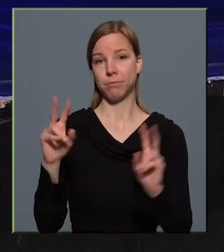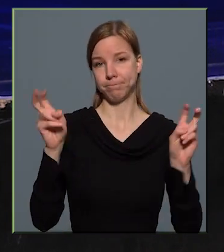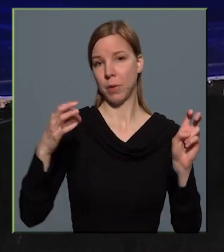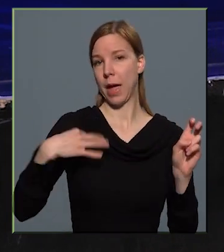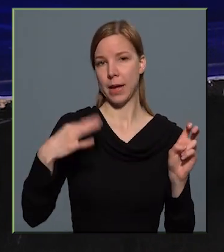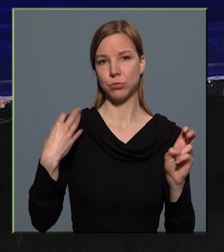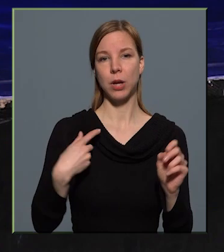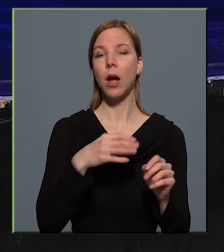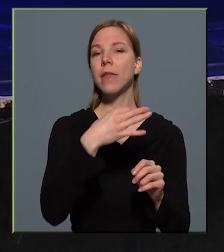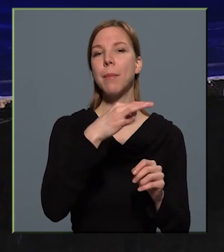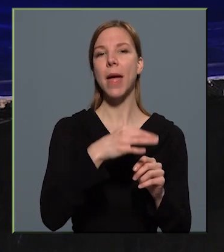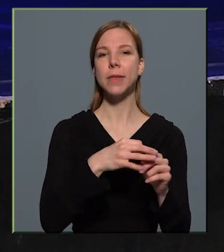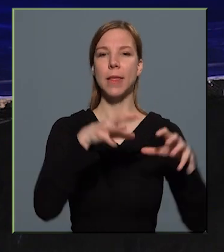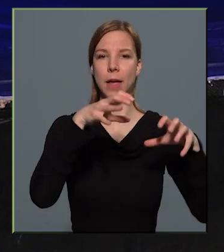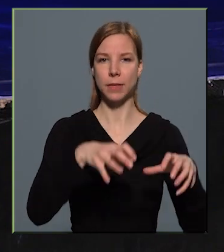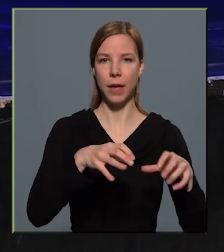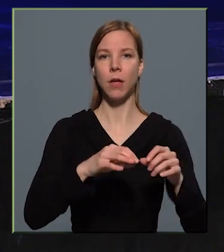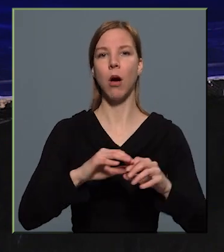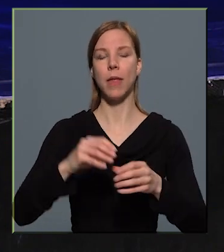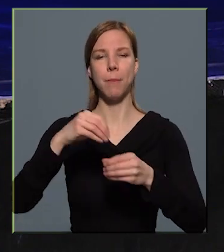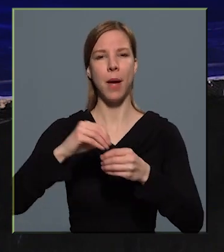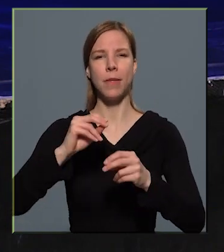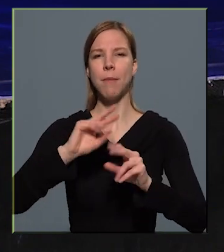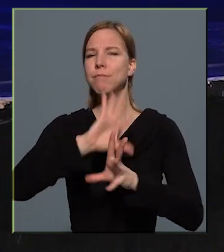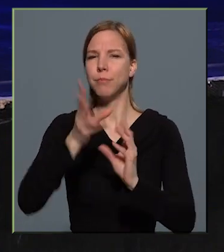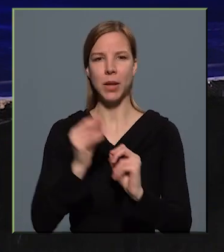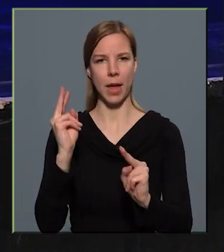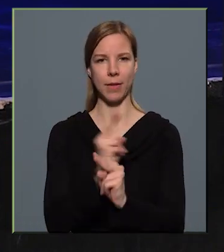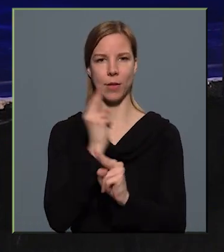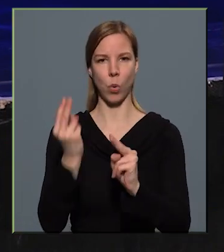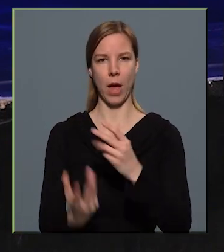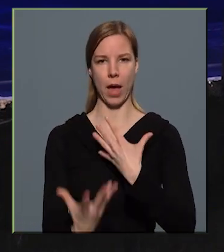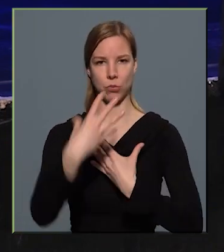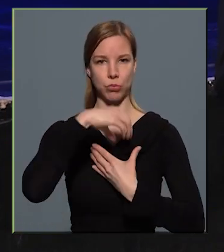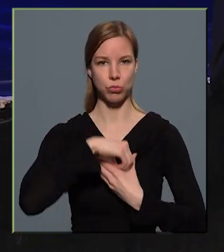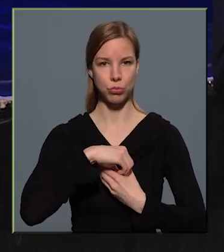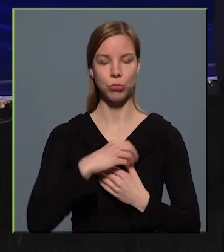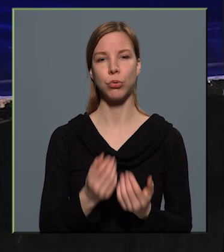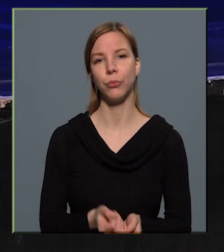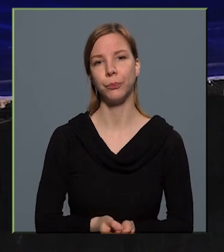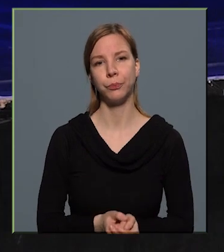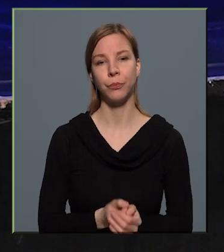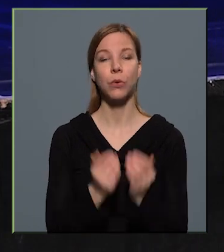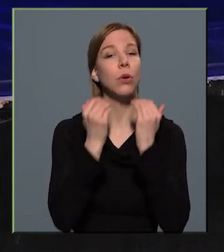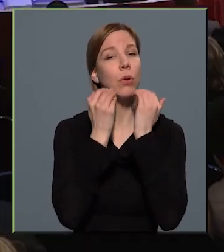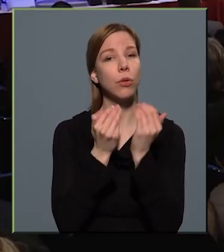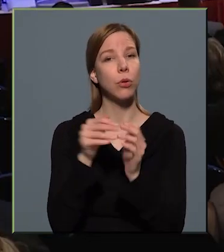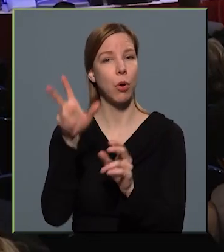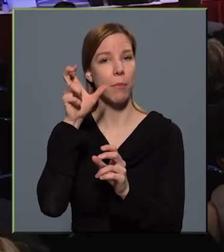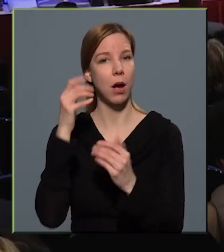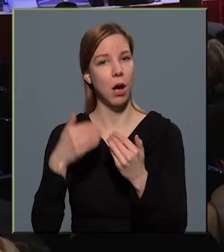tett, hanem szokásaink összessége. Azzá válunk, amit rendszeresen teszünk. Köszönöm, hogy meghallgattak.